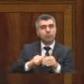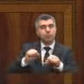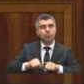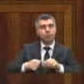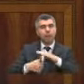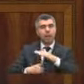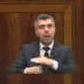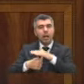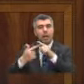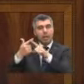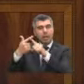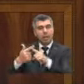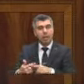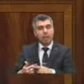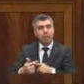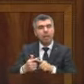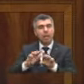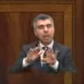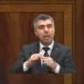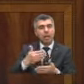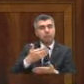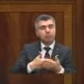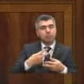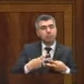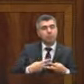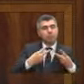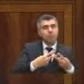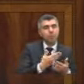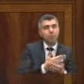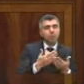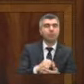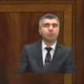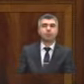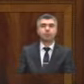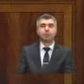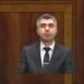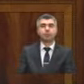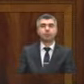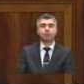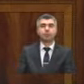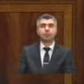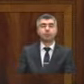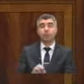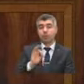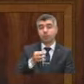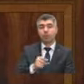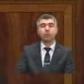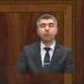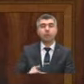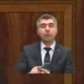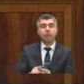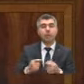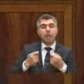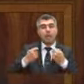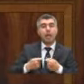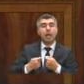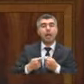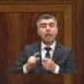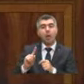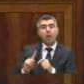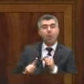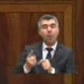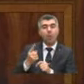المتضمنة في التقارير الصادرة عن المجلس. لقد ركز عرض السيدة